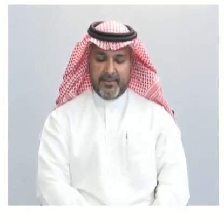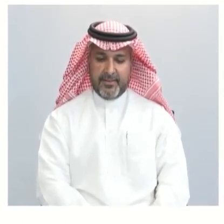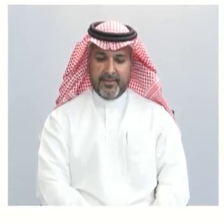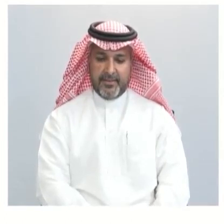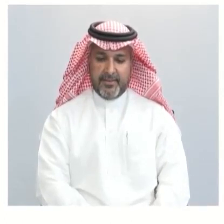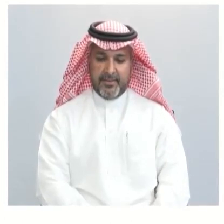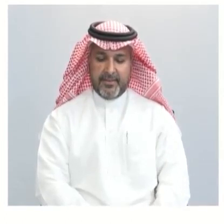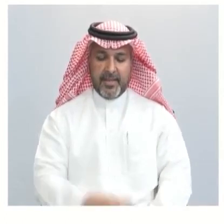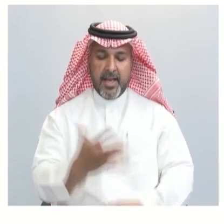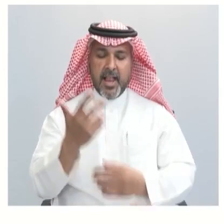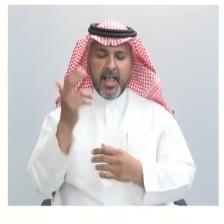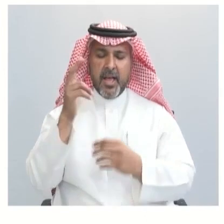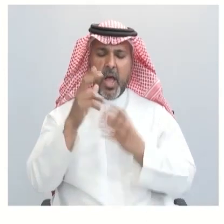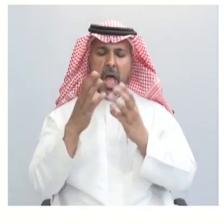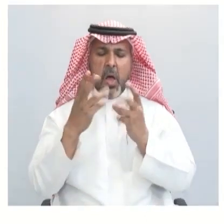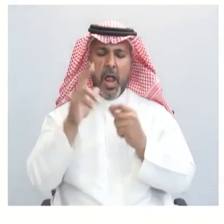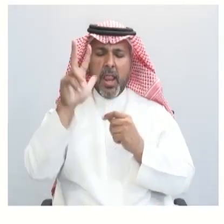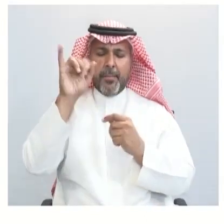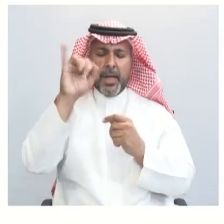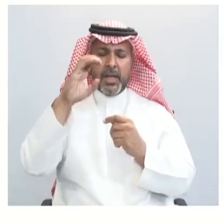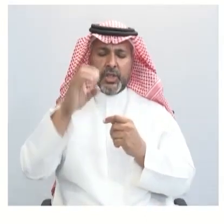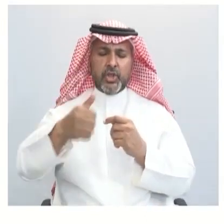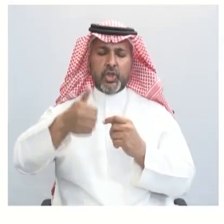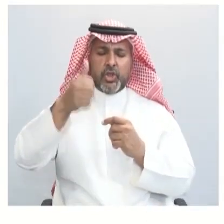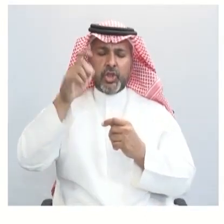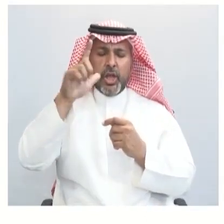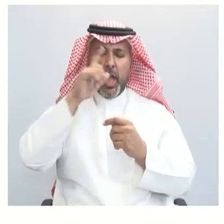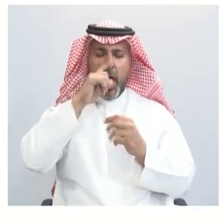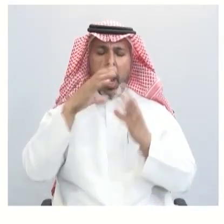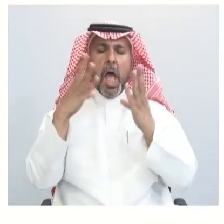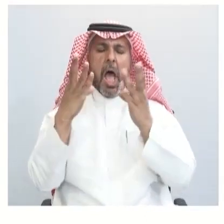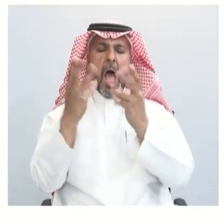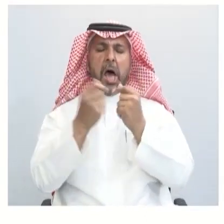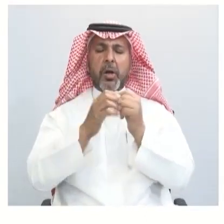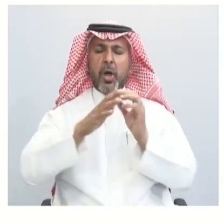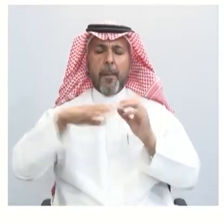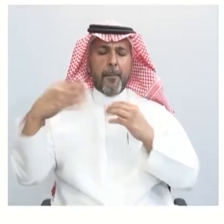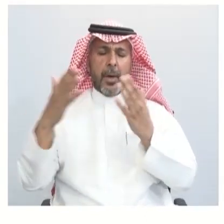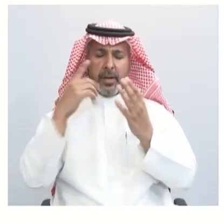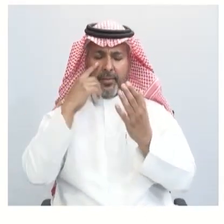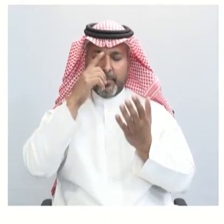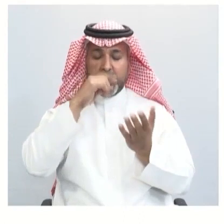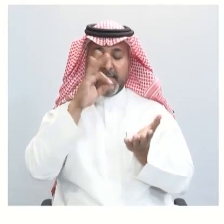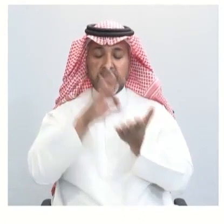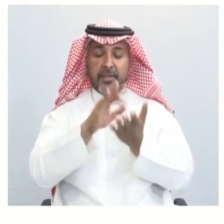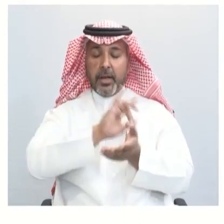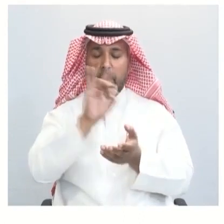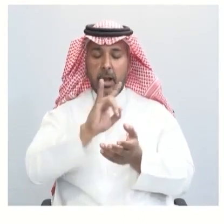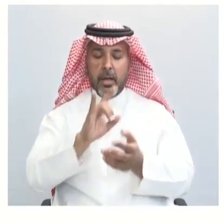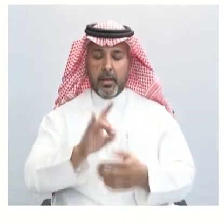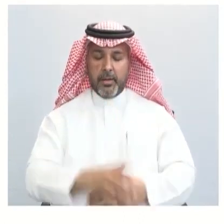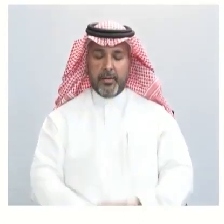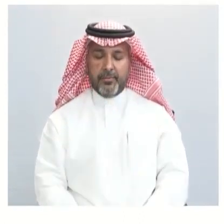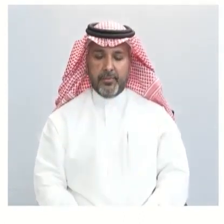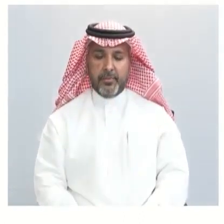طبعا المجال جميع الاعداد الحقيقيه ما عدا الصفر هنا بالنسبه للام بالنسبه للام خطا طبعا